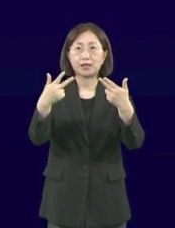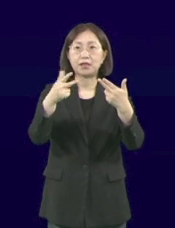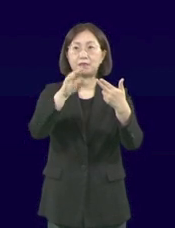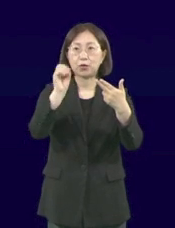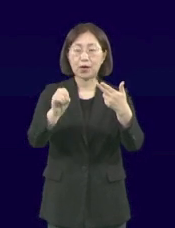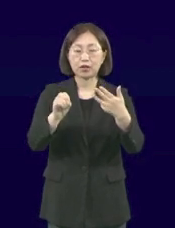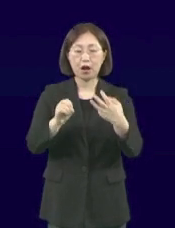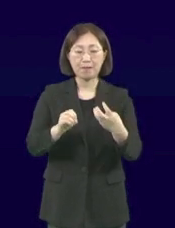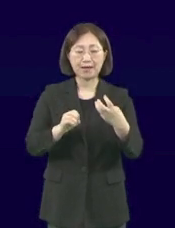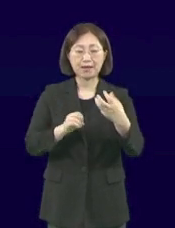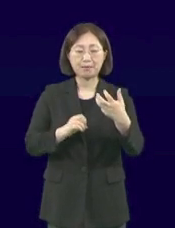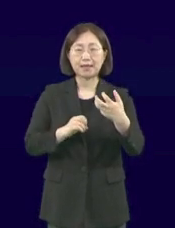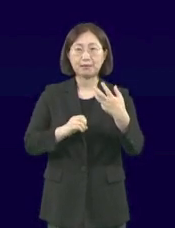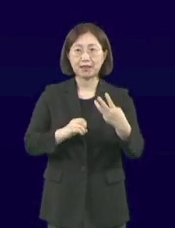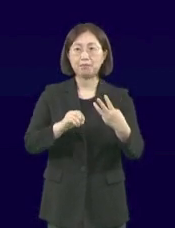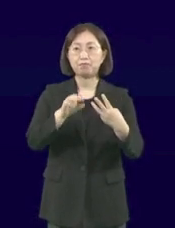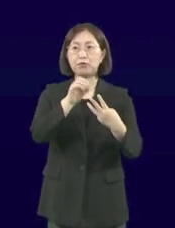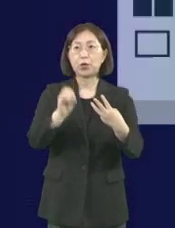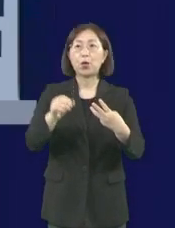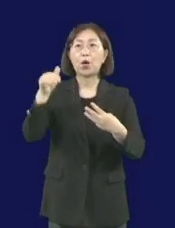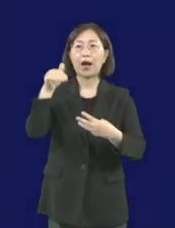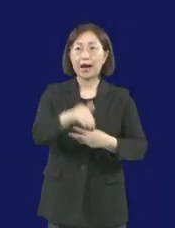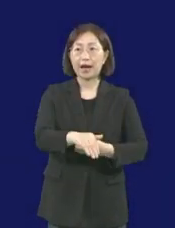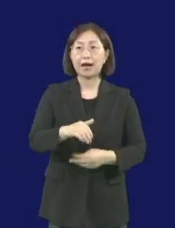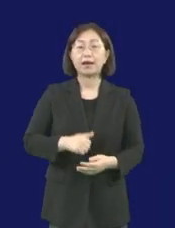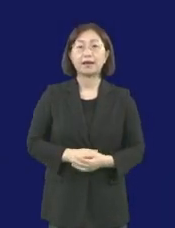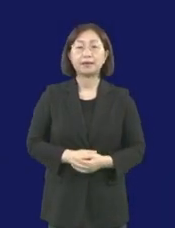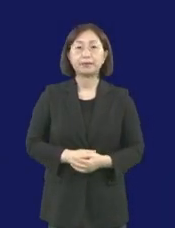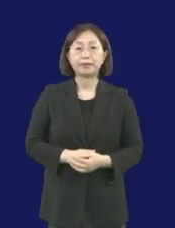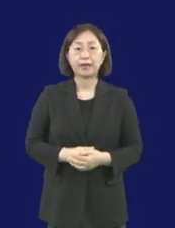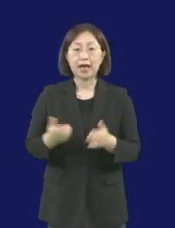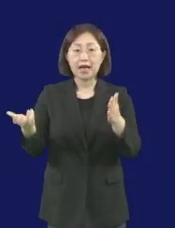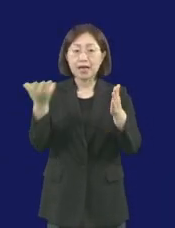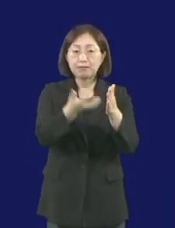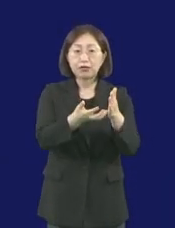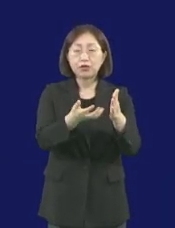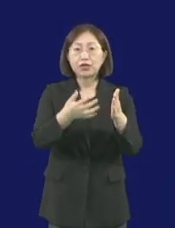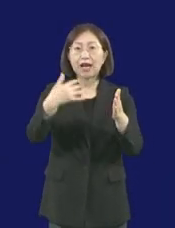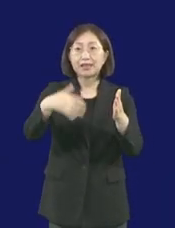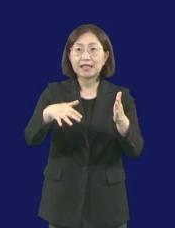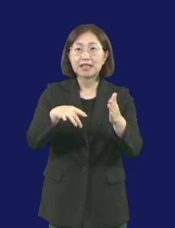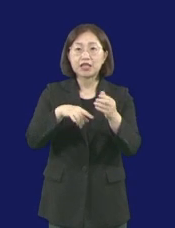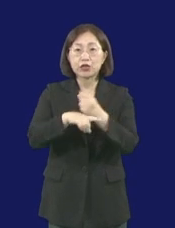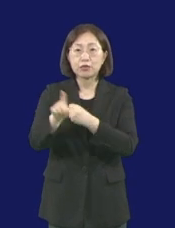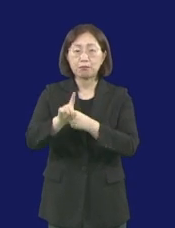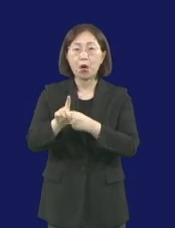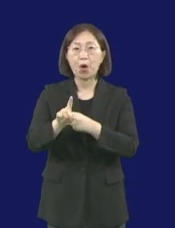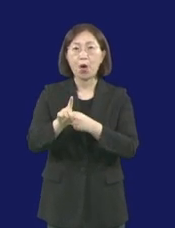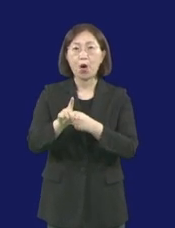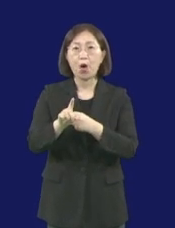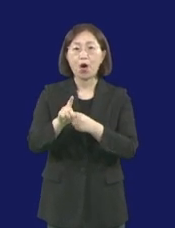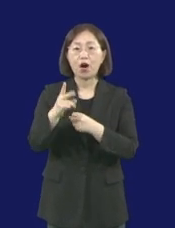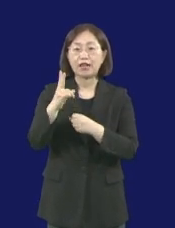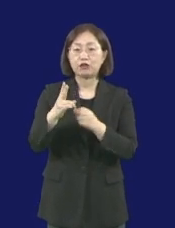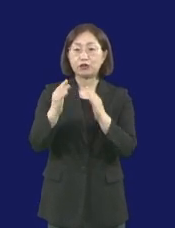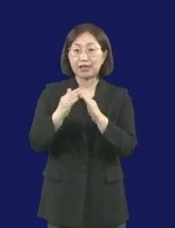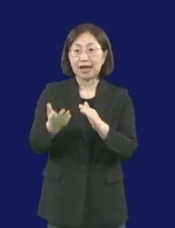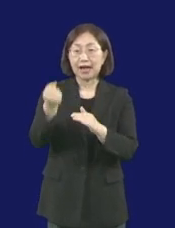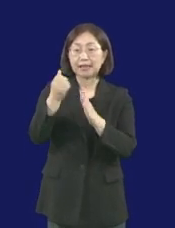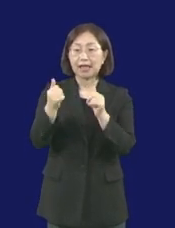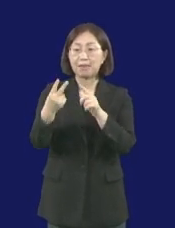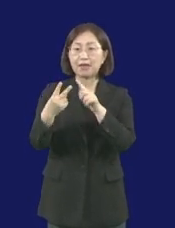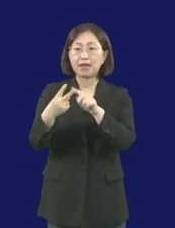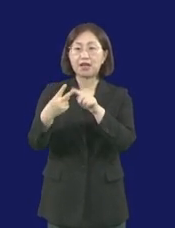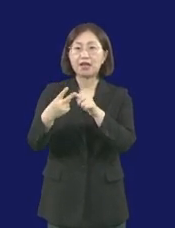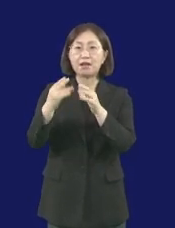83.1% 로 하락했습니다 입주를 하지 않는 원인은 일시적 2주택자 들의 기존 주택 매각